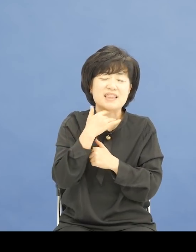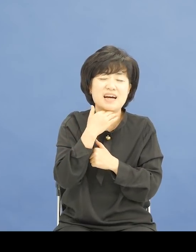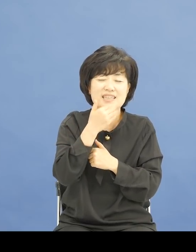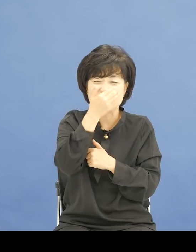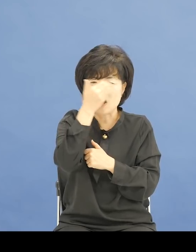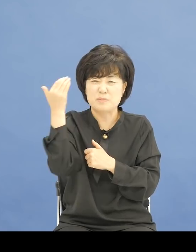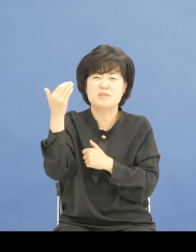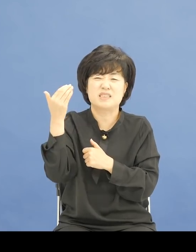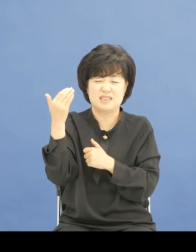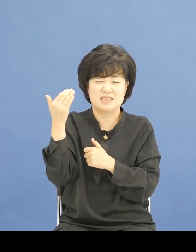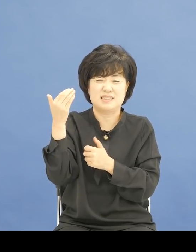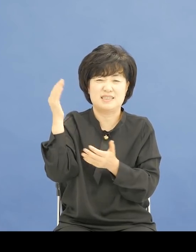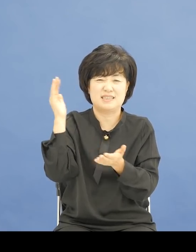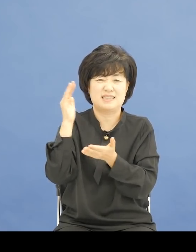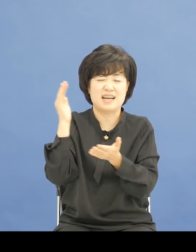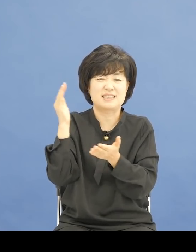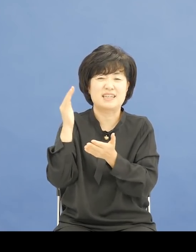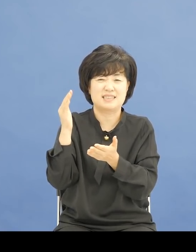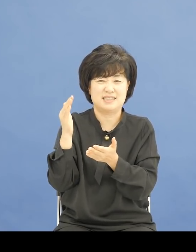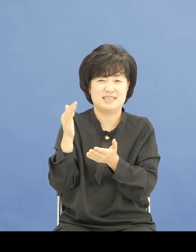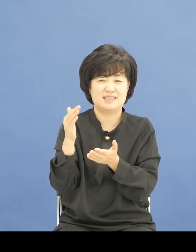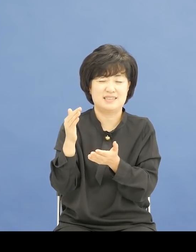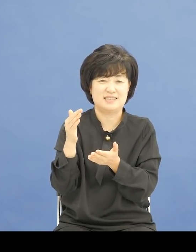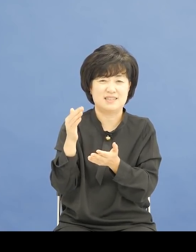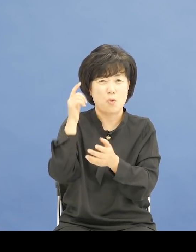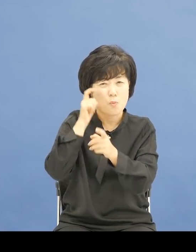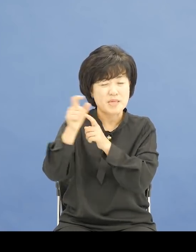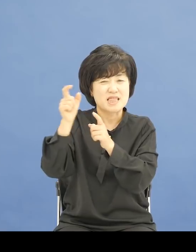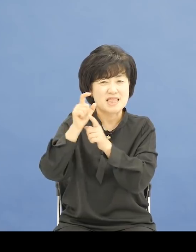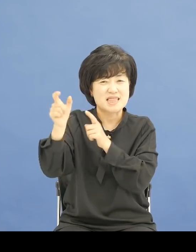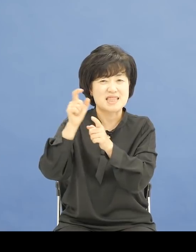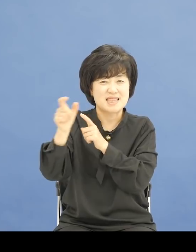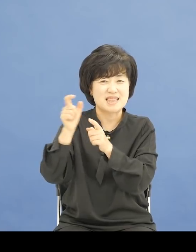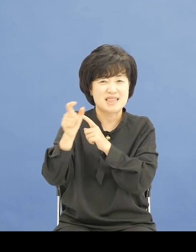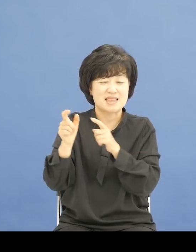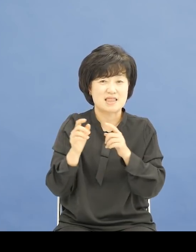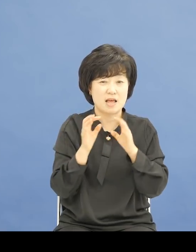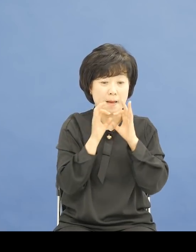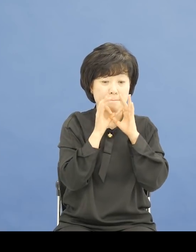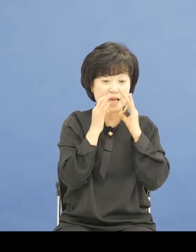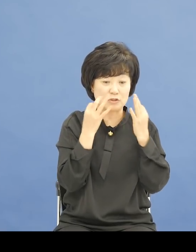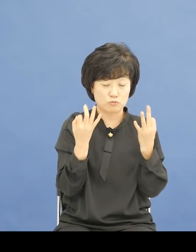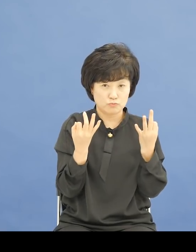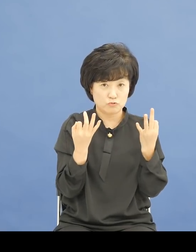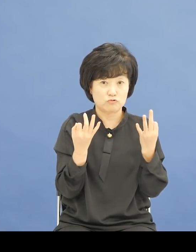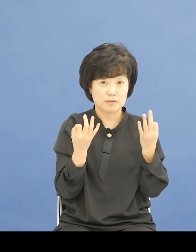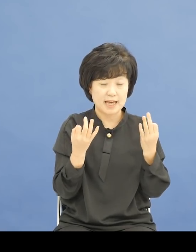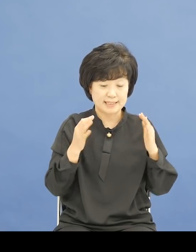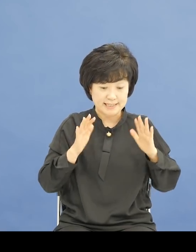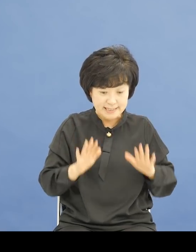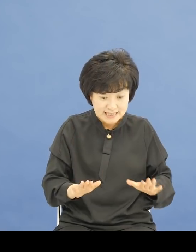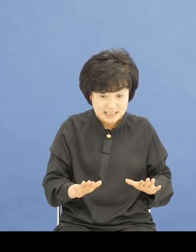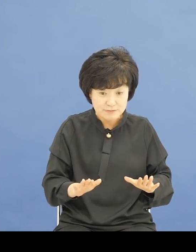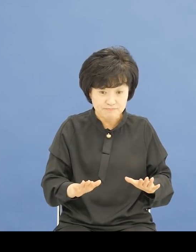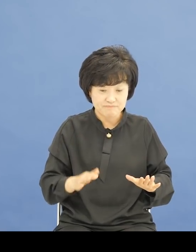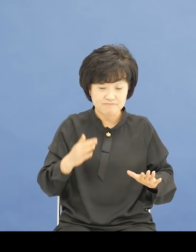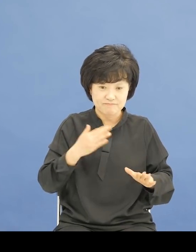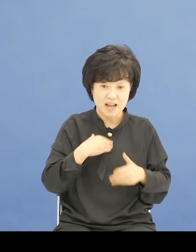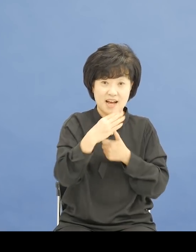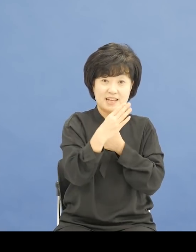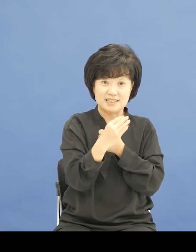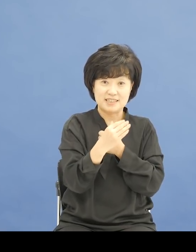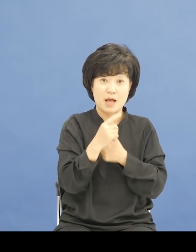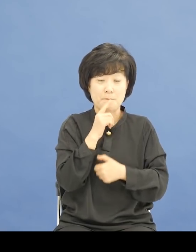10대 학생들이 많이 네네. 고민 요청을 하거든요. 페이스북 라이브 방송 기능이 있는데 네네. 그곳에서